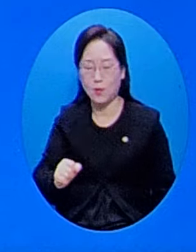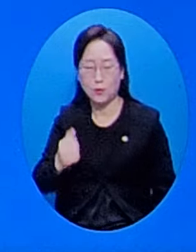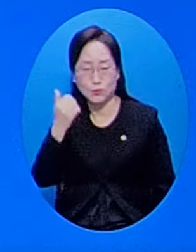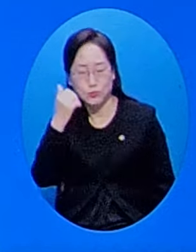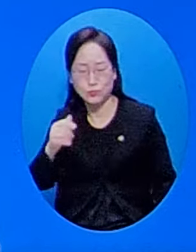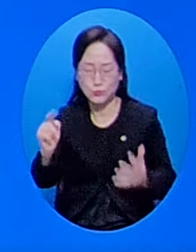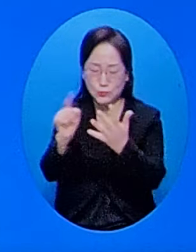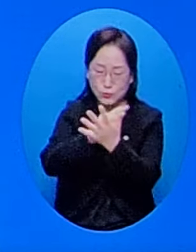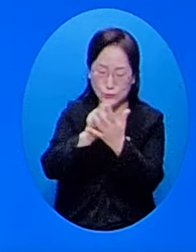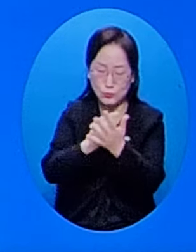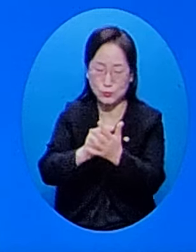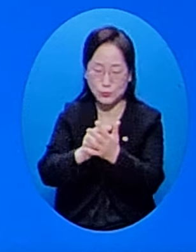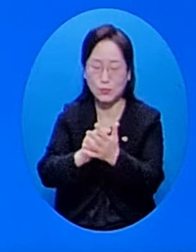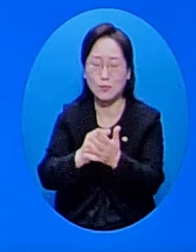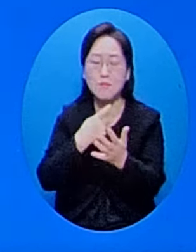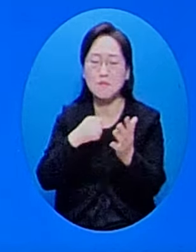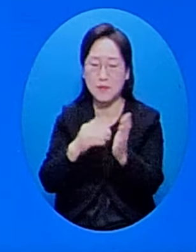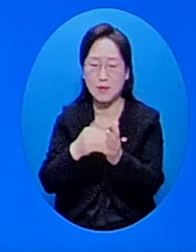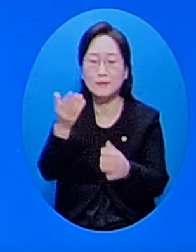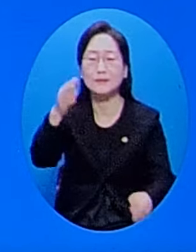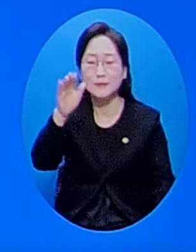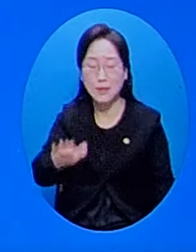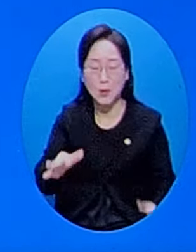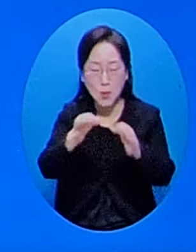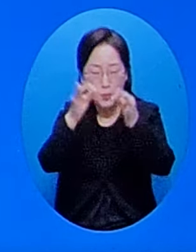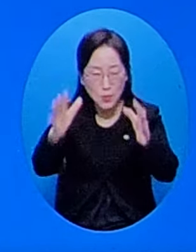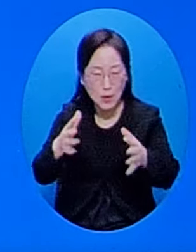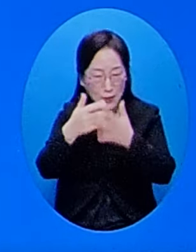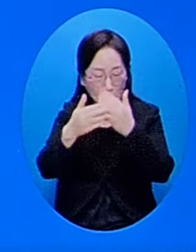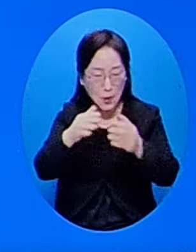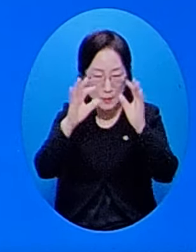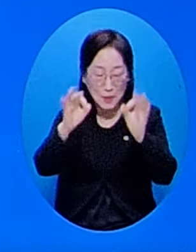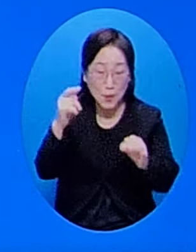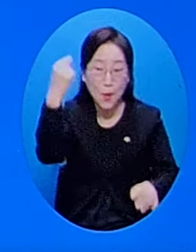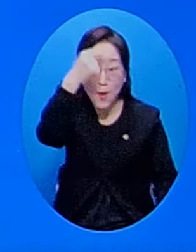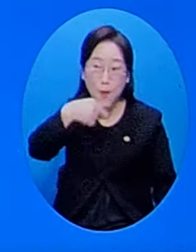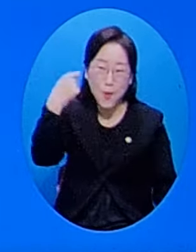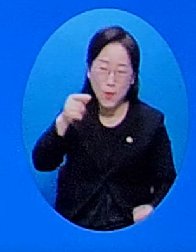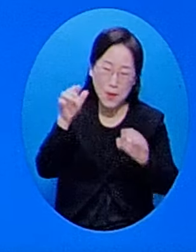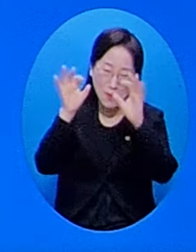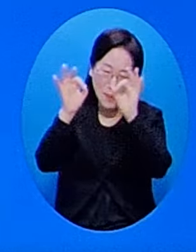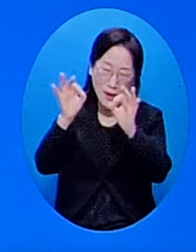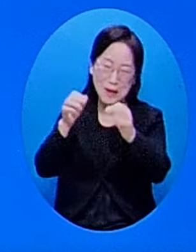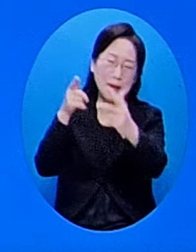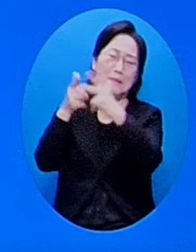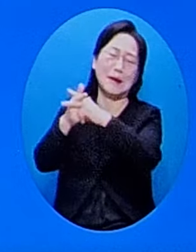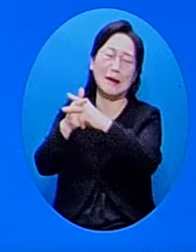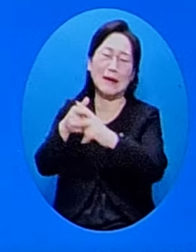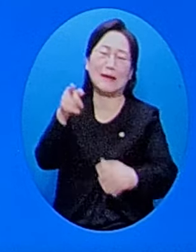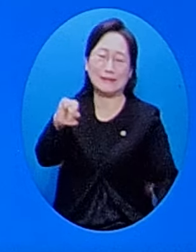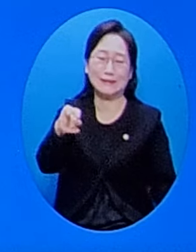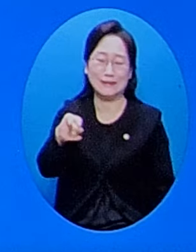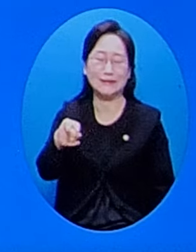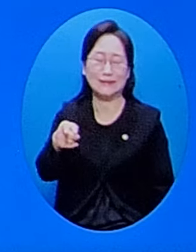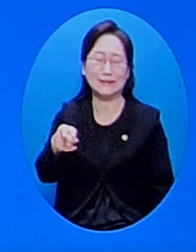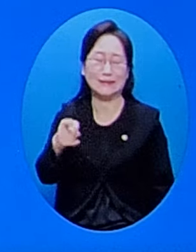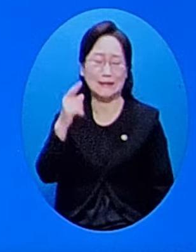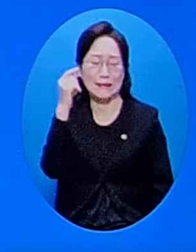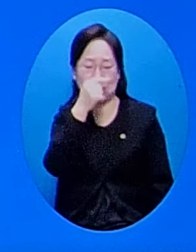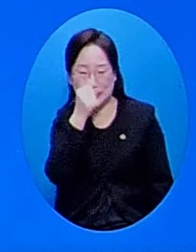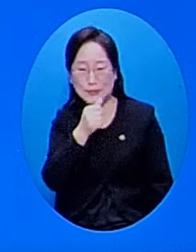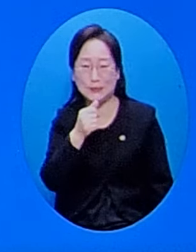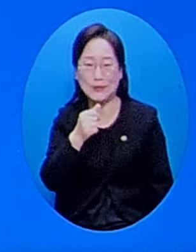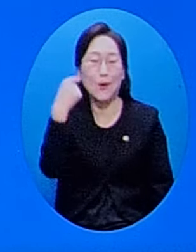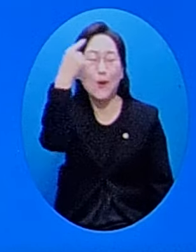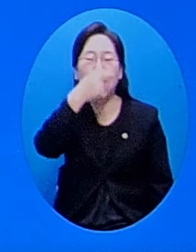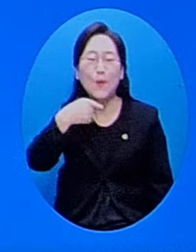그런데 제가 오랜 경험을 통해서 보니까 얼굴만 보면 척 보면 그 사람을 알 수 있게끔